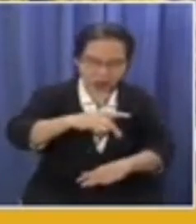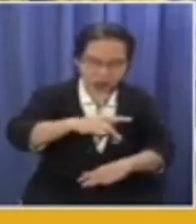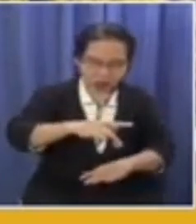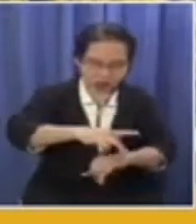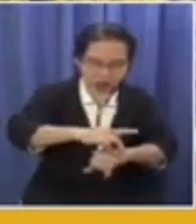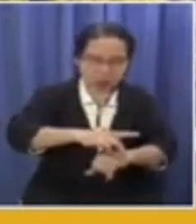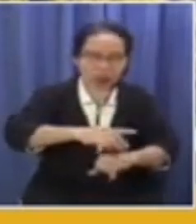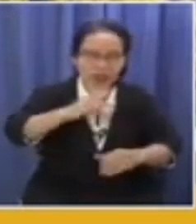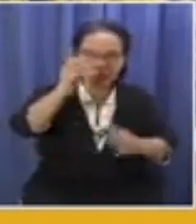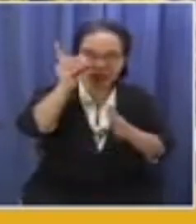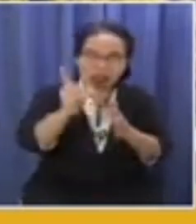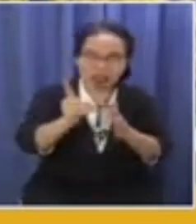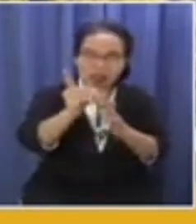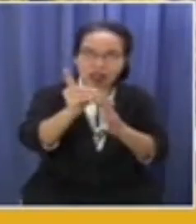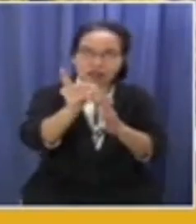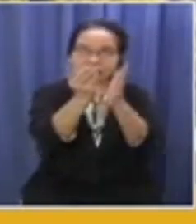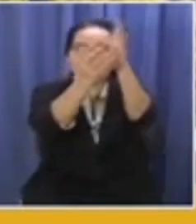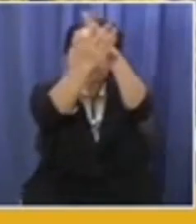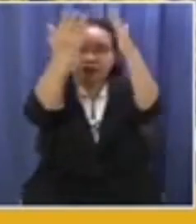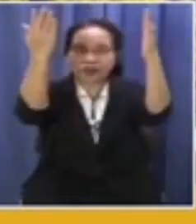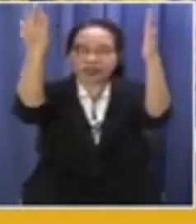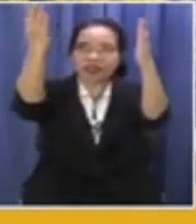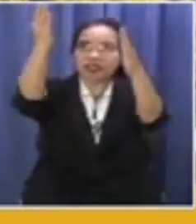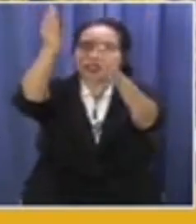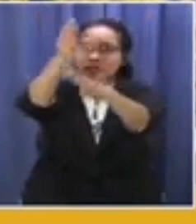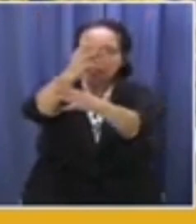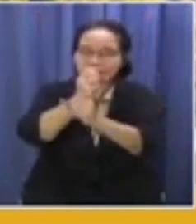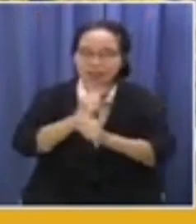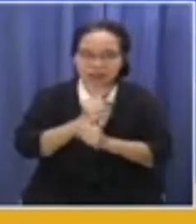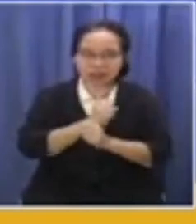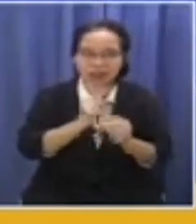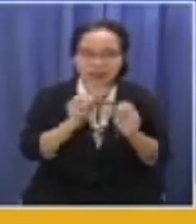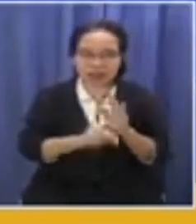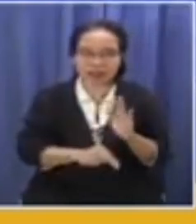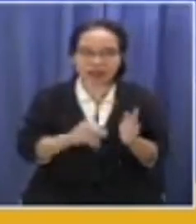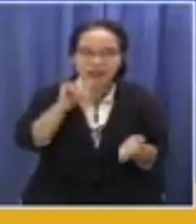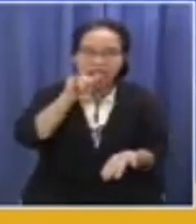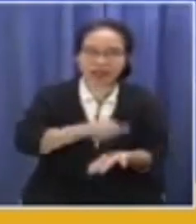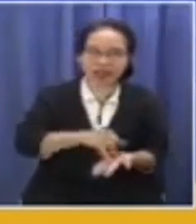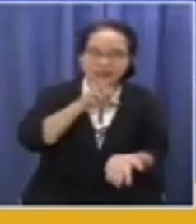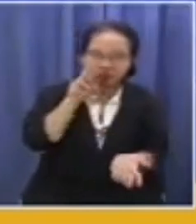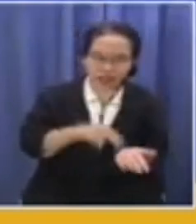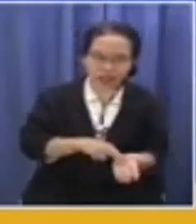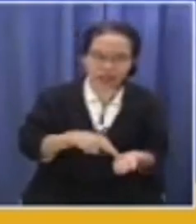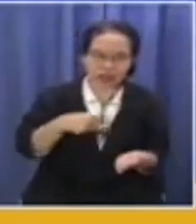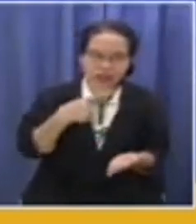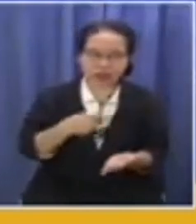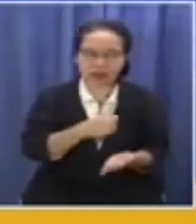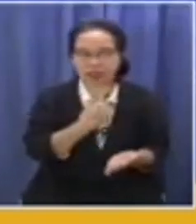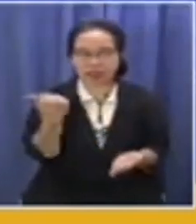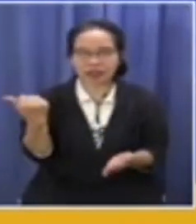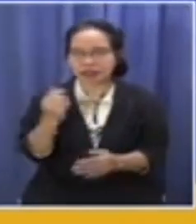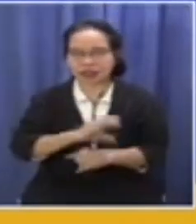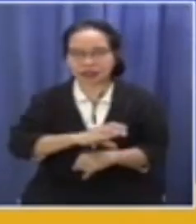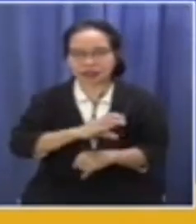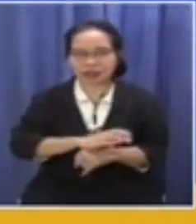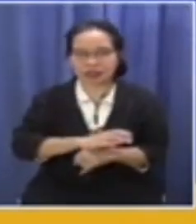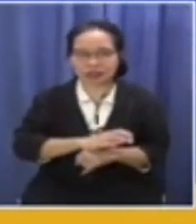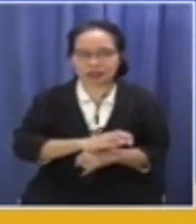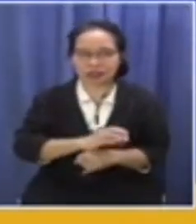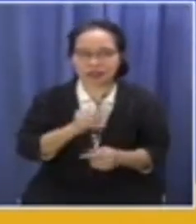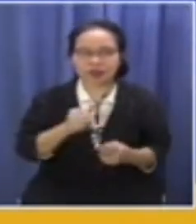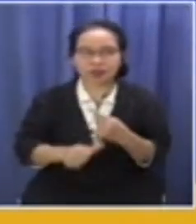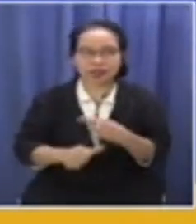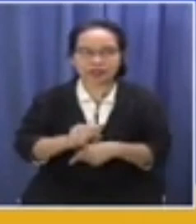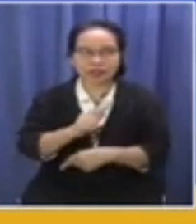langit susunduin niya yung maliligtas yun yung rapture na sinasabi ng ibang igles